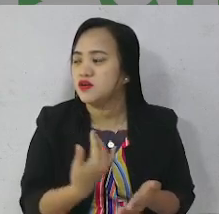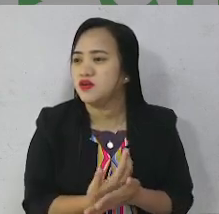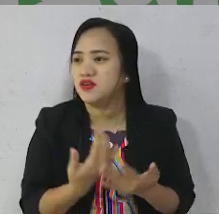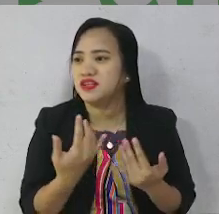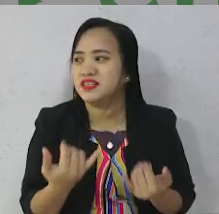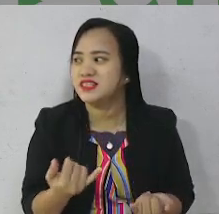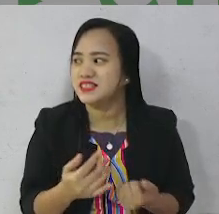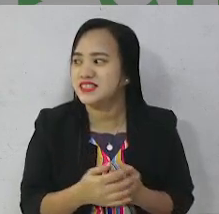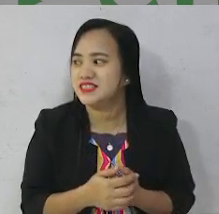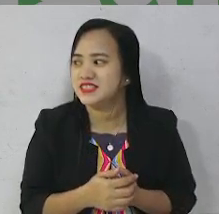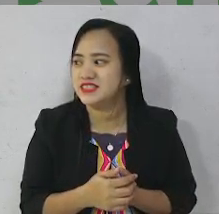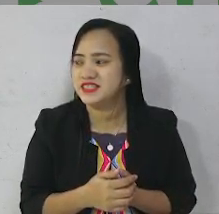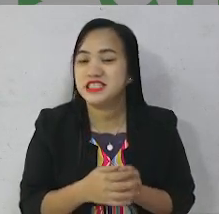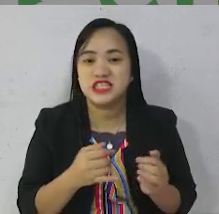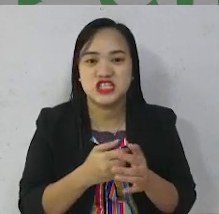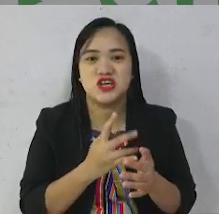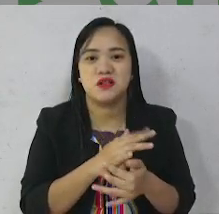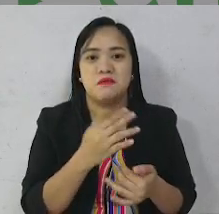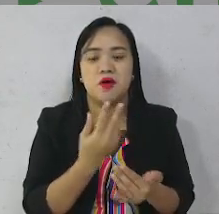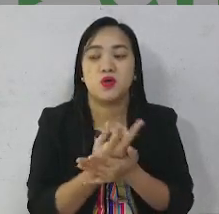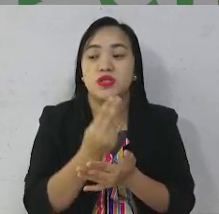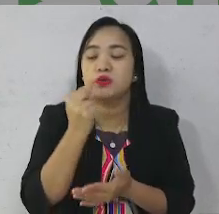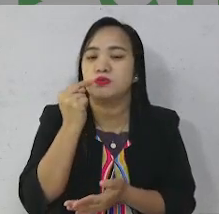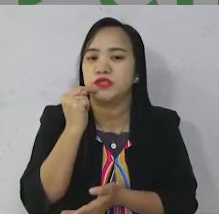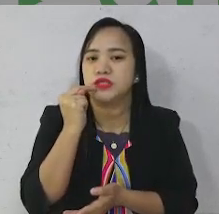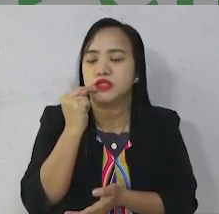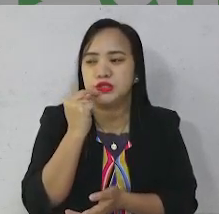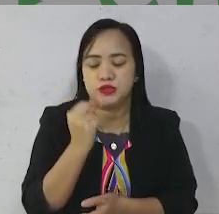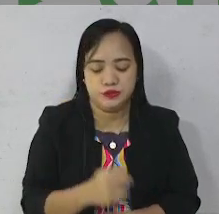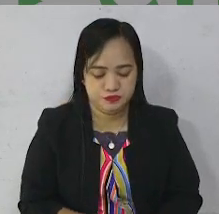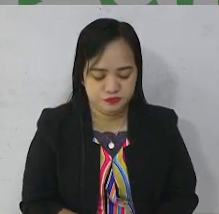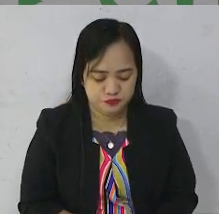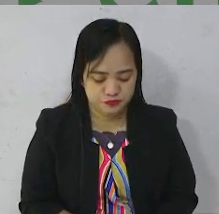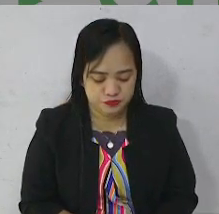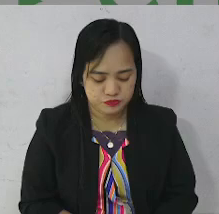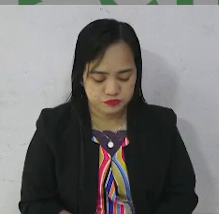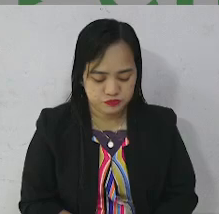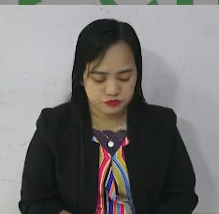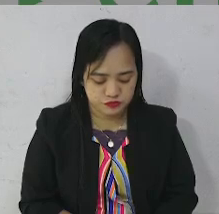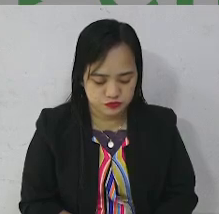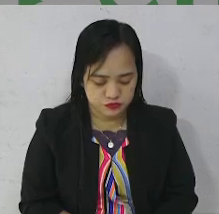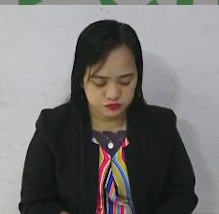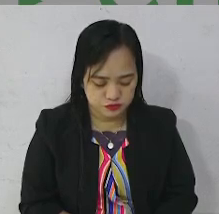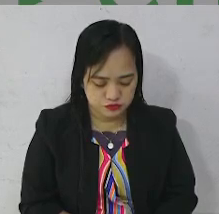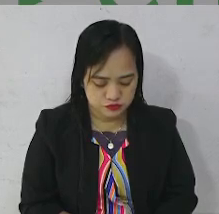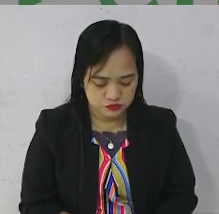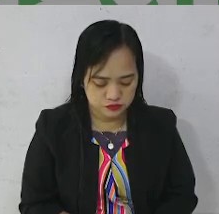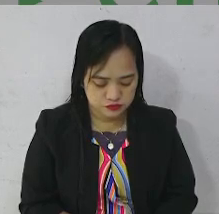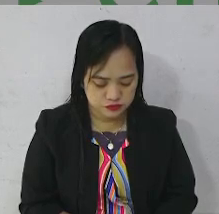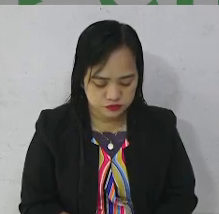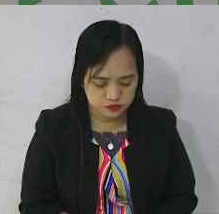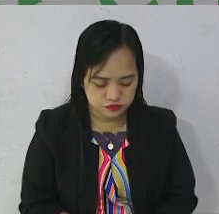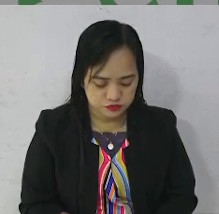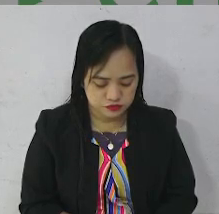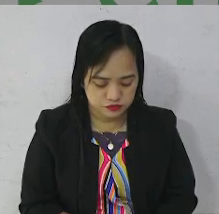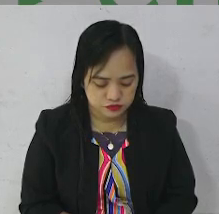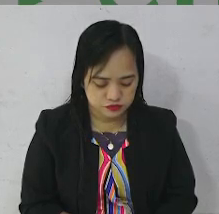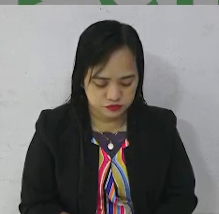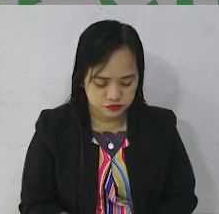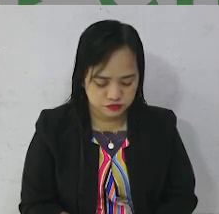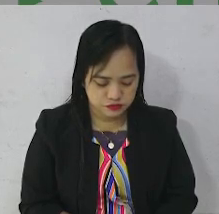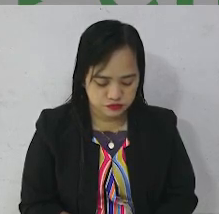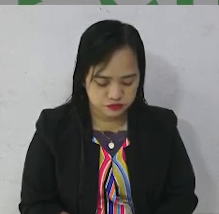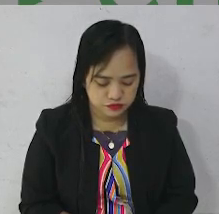yan sinasabi ko nutrison oo nutrison grabe ang mga enhance na ang mga kin nakain ngayon eh Mga gatas pa lang